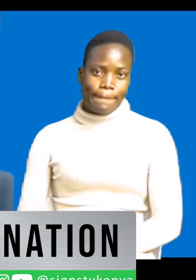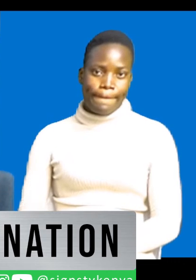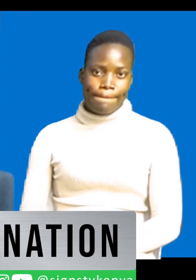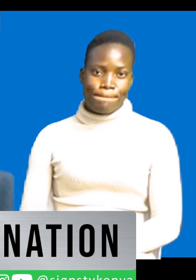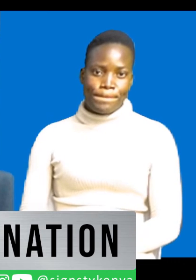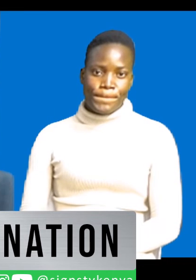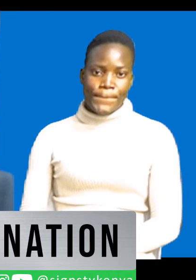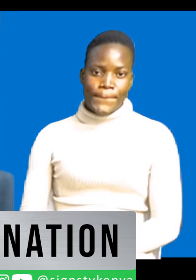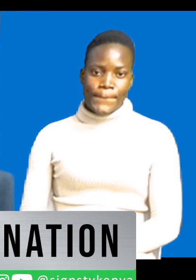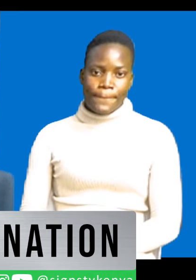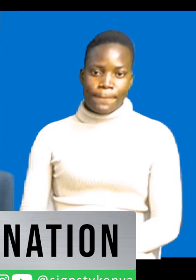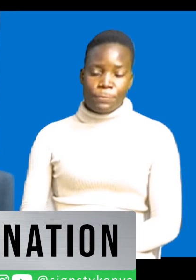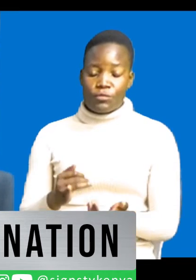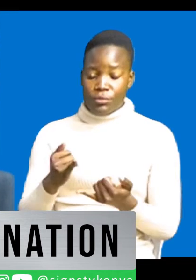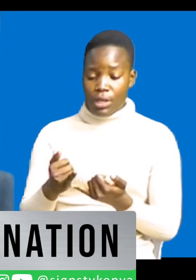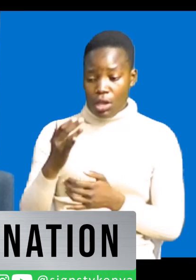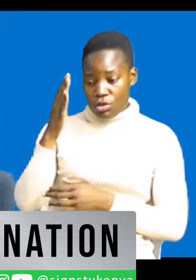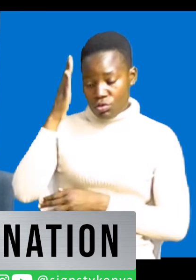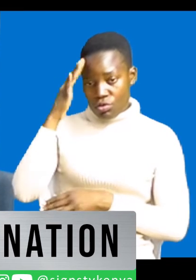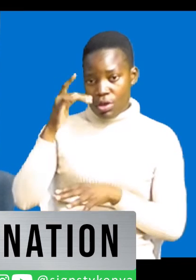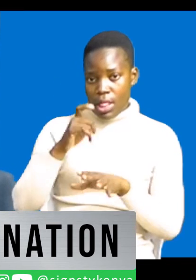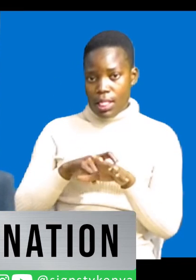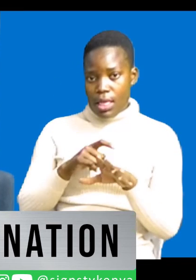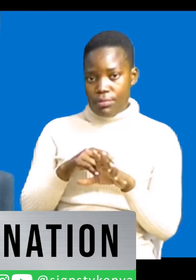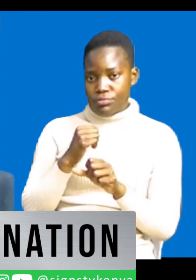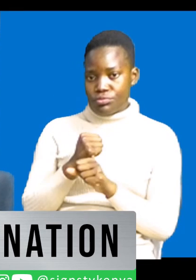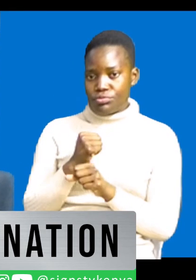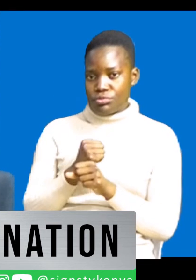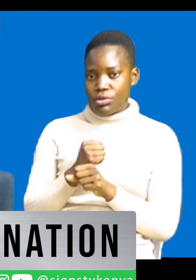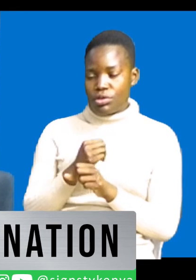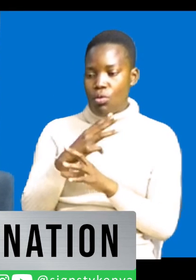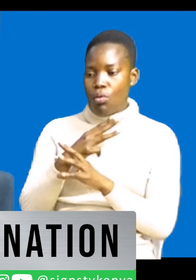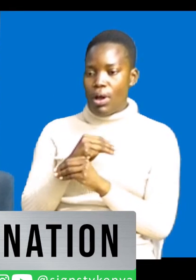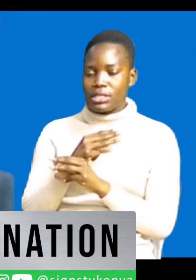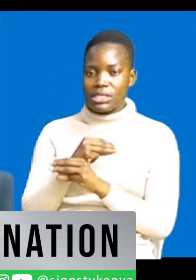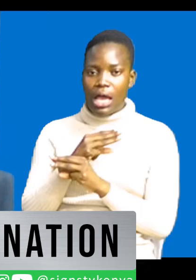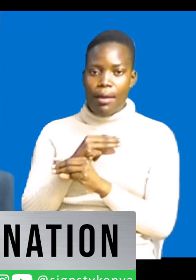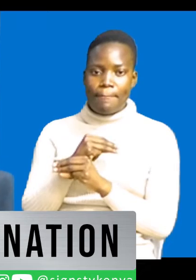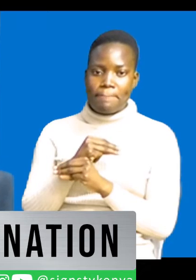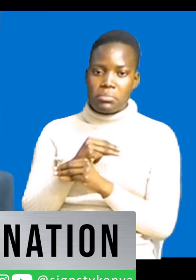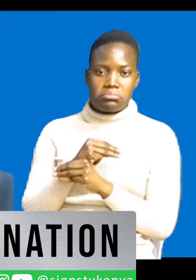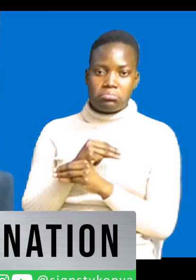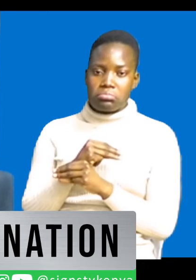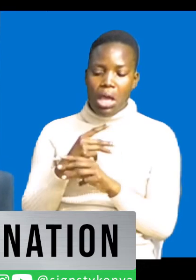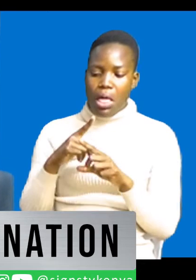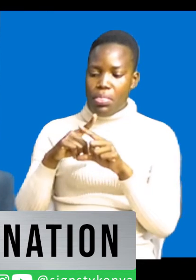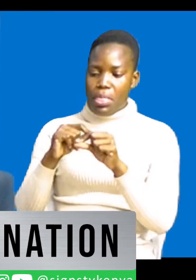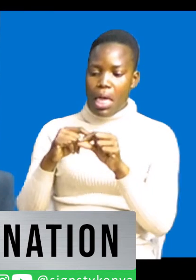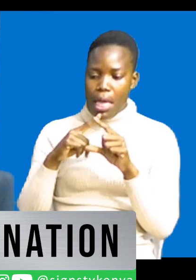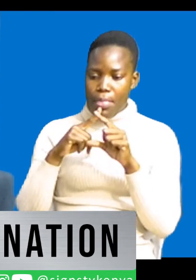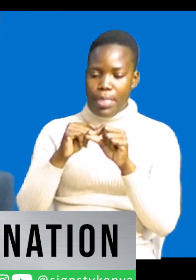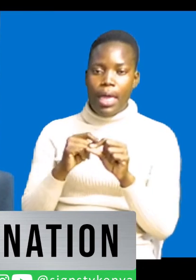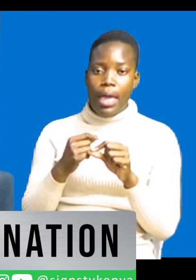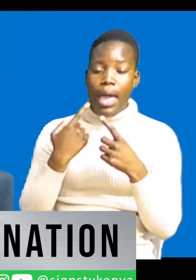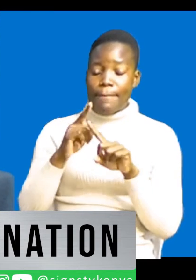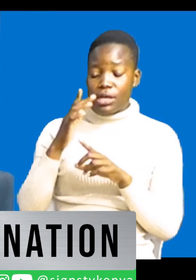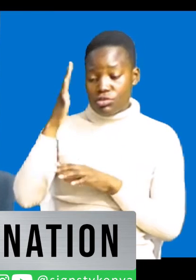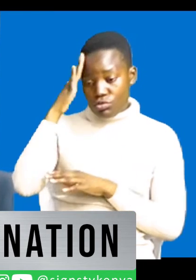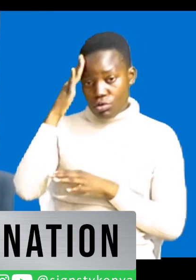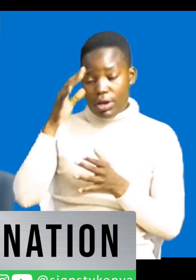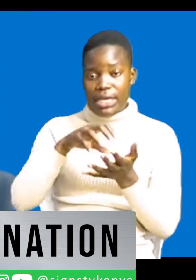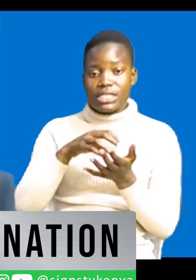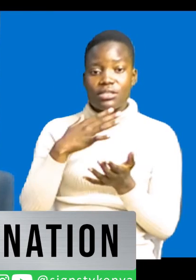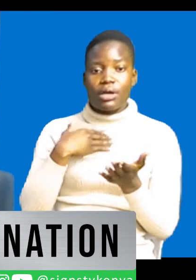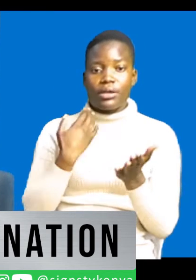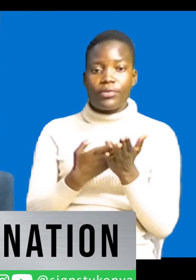messages. Yeah. Now you know when you get to WhatsApp inakuwa hearsay. And you know hearsay is not part of cases. Cases inatakanga. We all